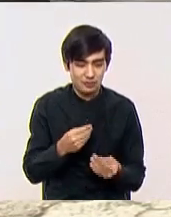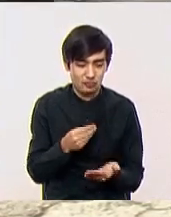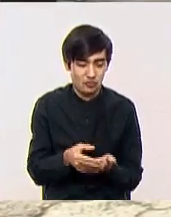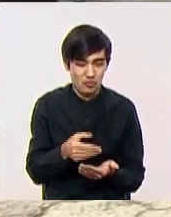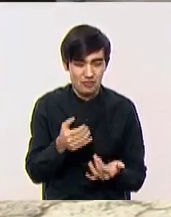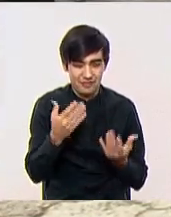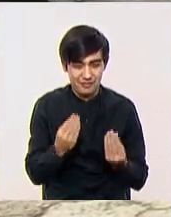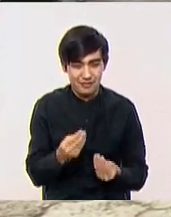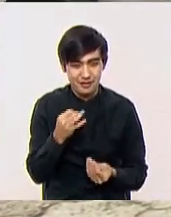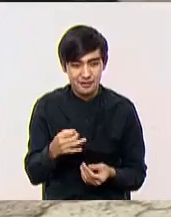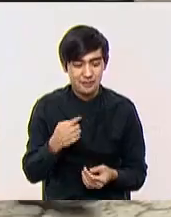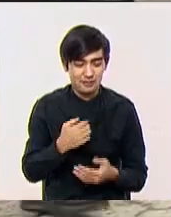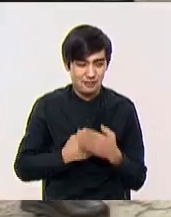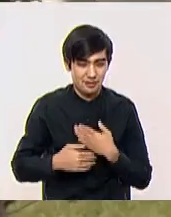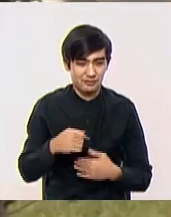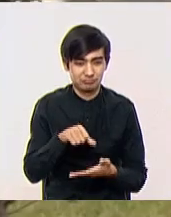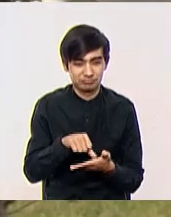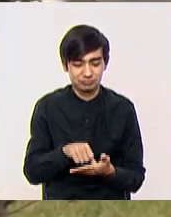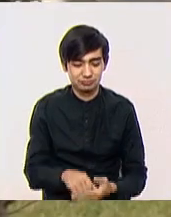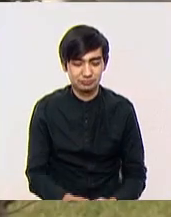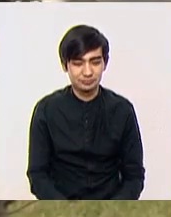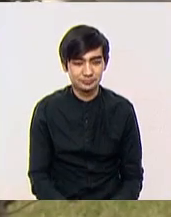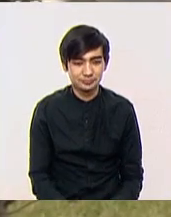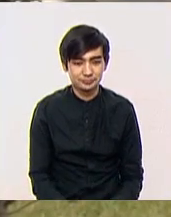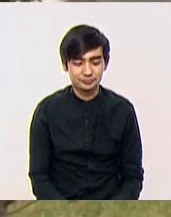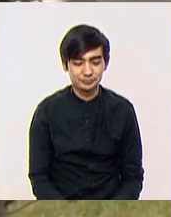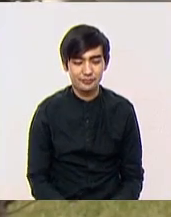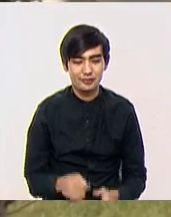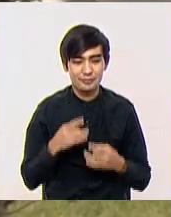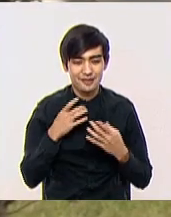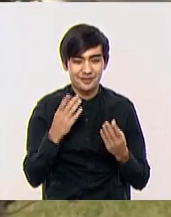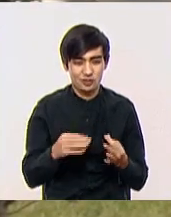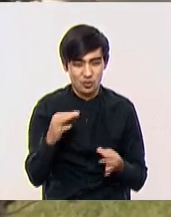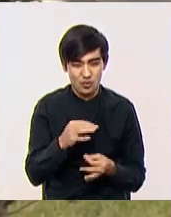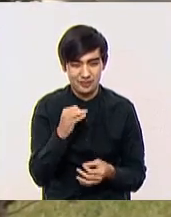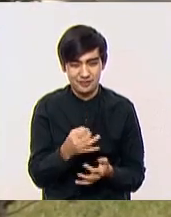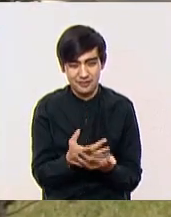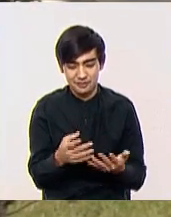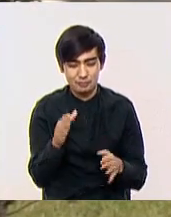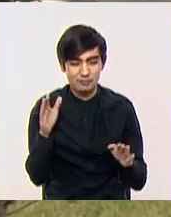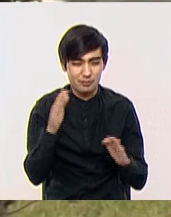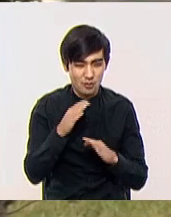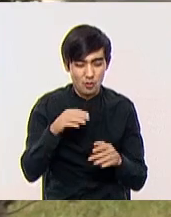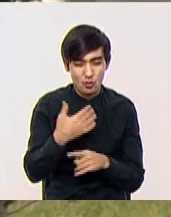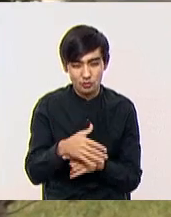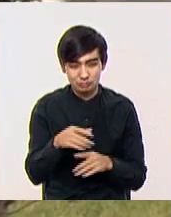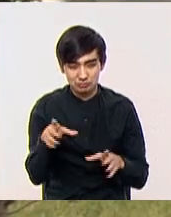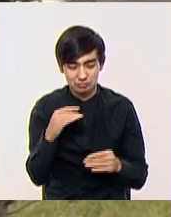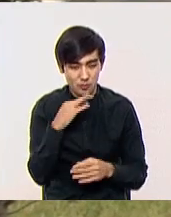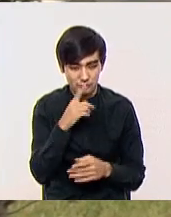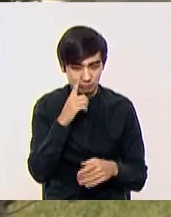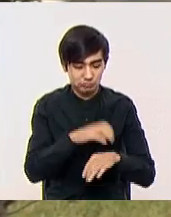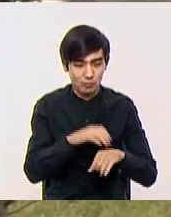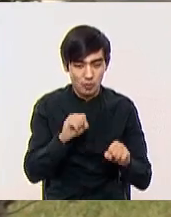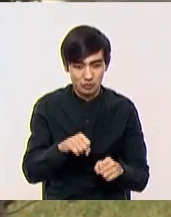Осы тәуелсіздікті көргенімізге қуаныштымыз. Мерекелік көңіл күй саябақтарда да байқалады. Қоғамдық істерге білек сыбанып,